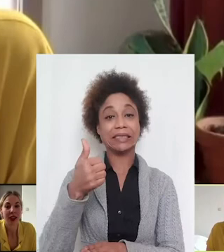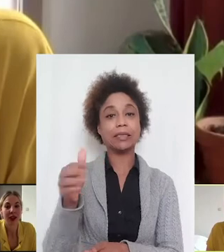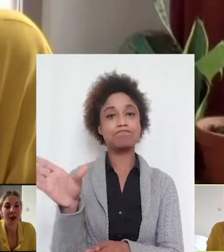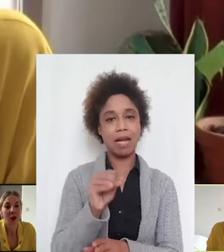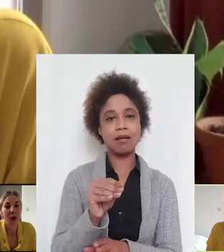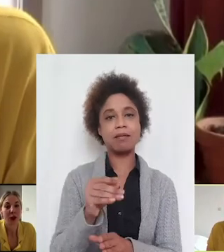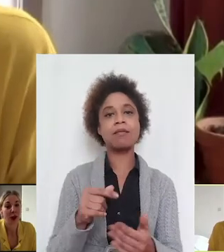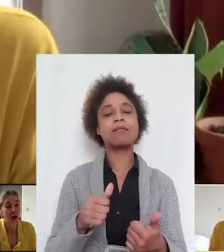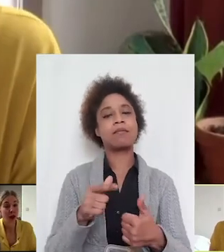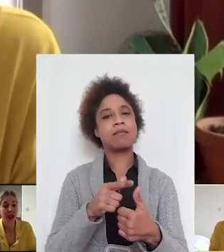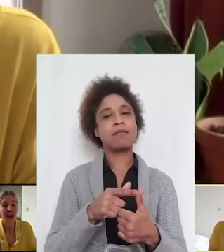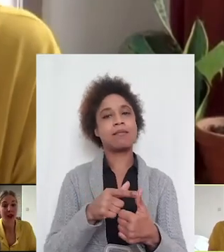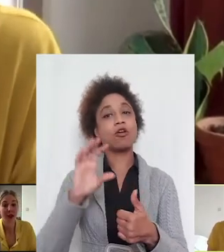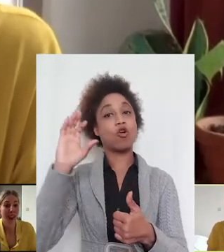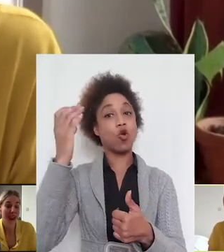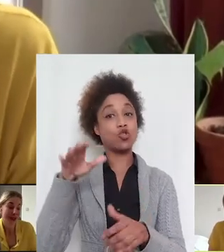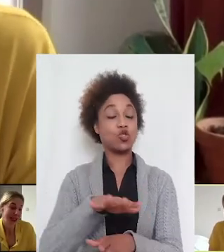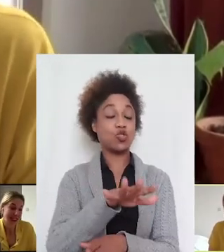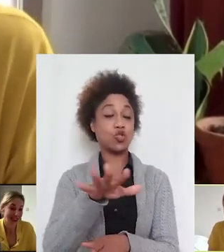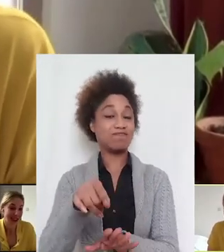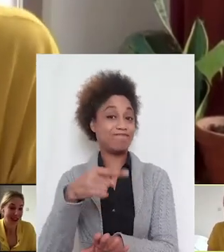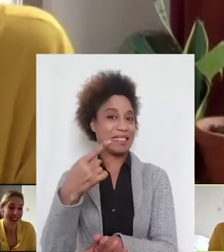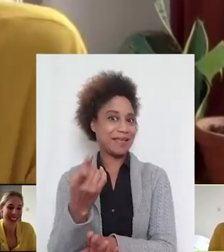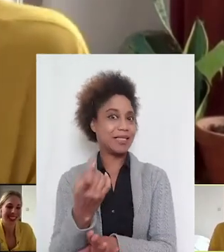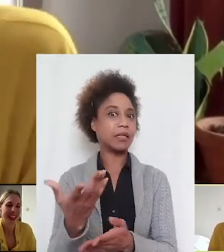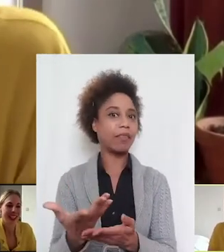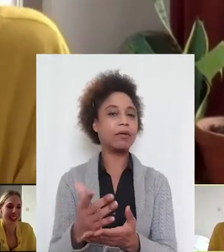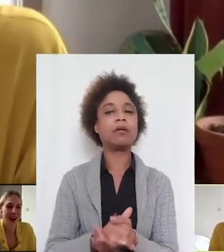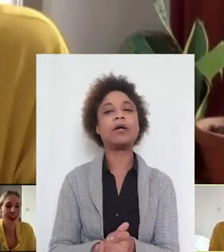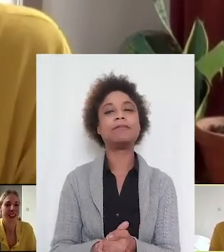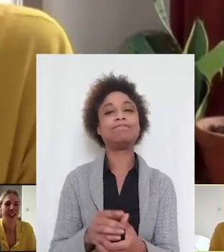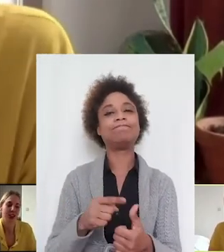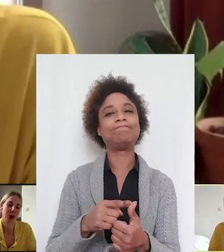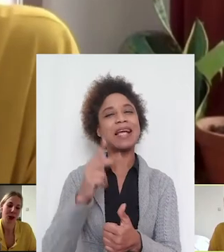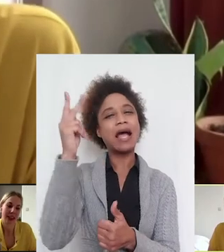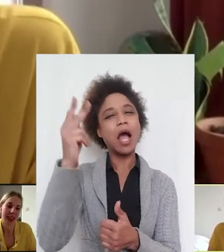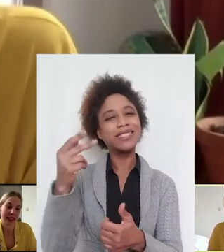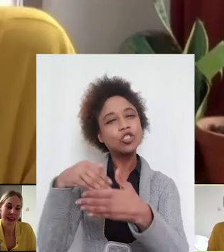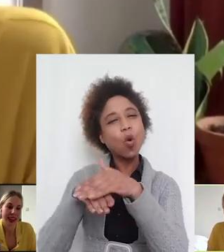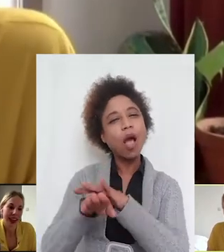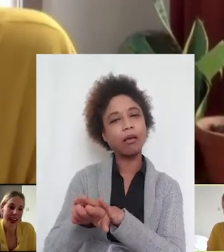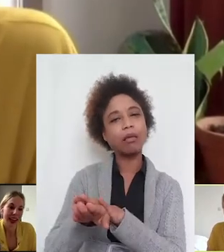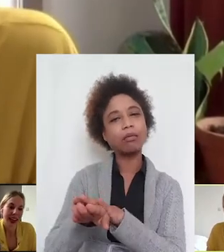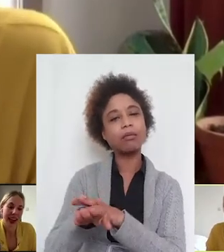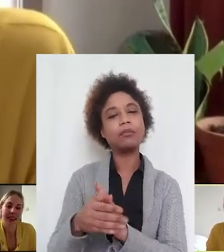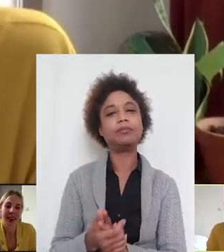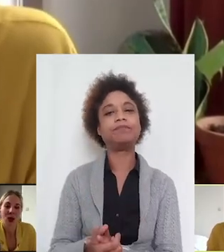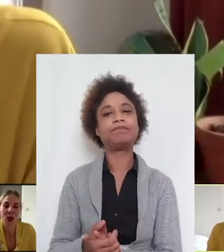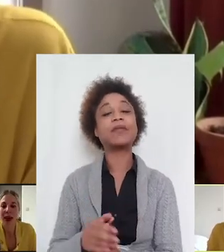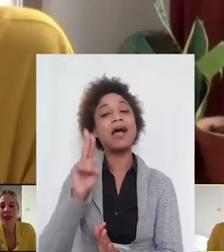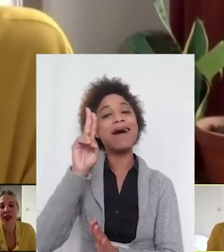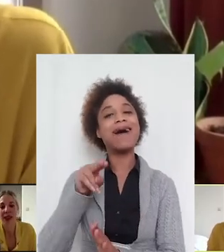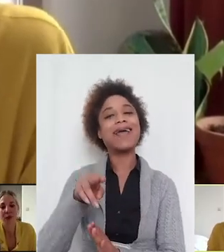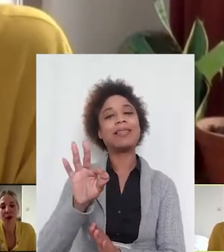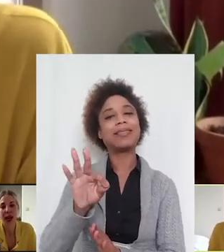Die voor de cultuursector misschien de meest interessante is, de artistieke toegankelijkheid. En HNT